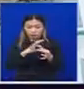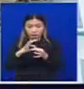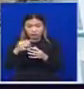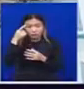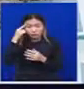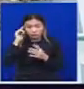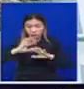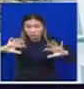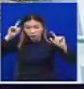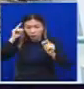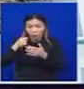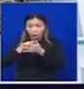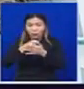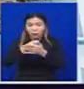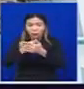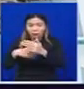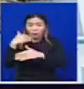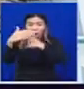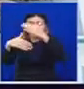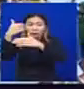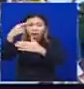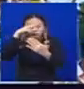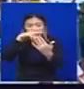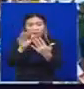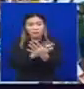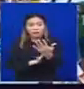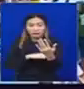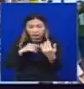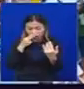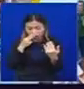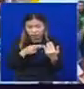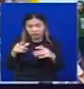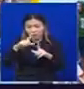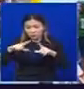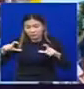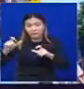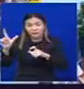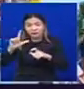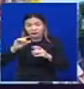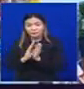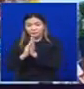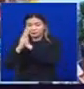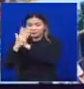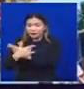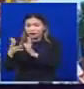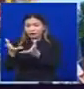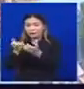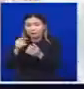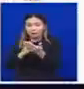หน้าเรื่องนี้อย่างจริงจังและต่อเนื่องเพื่อให้ประเทศไทยหลุดพ้นจากการให้ใบเหลืองมาเป็นใบเขียวอย่างแน่น